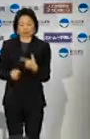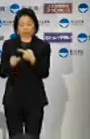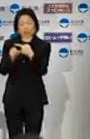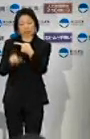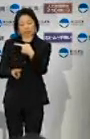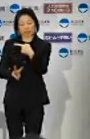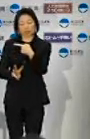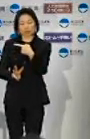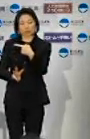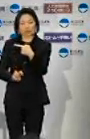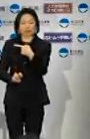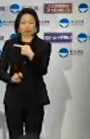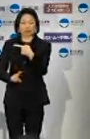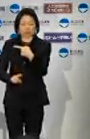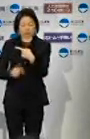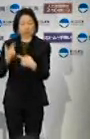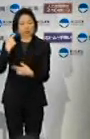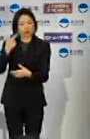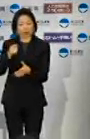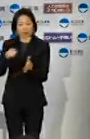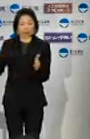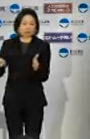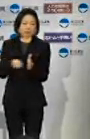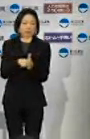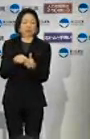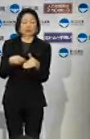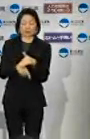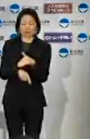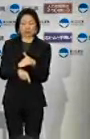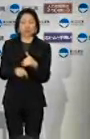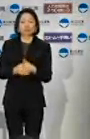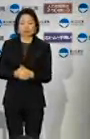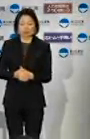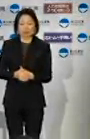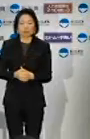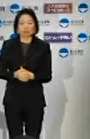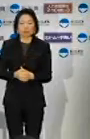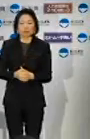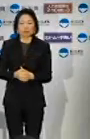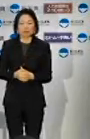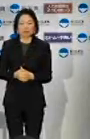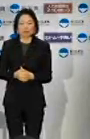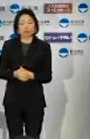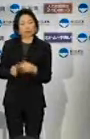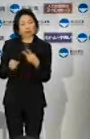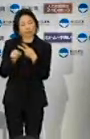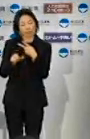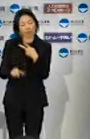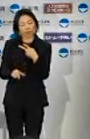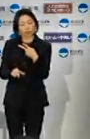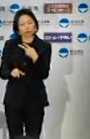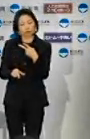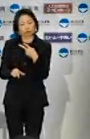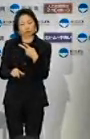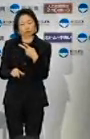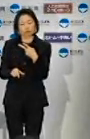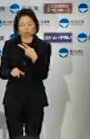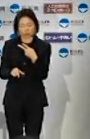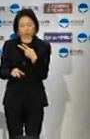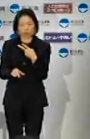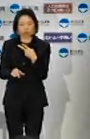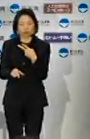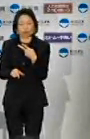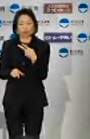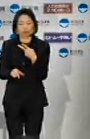1月31日にちょうど6ヶ月を過ぎたところ、6ヶ月目になりましたので、まあ、今月に入ってもう6ヶ月を過ぎた